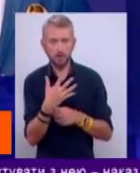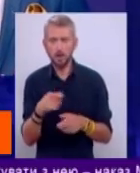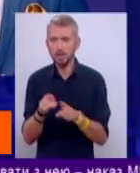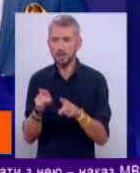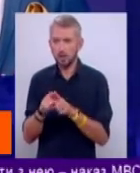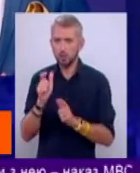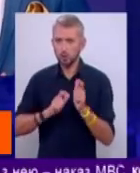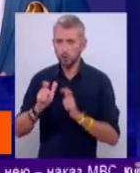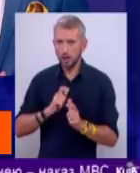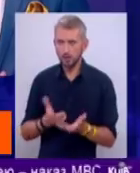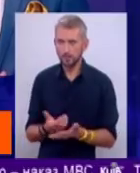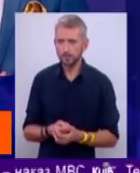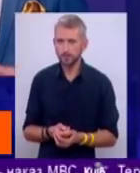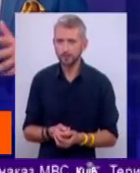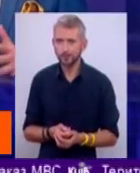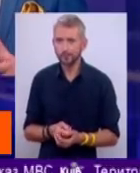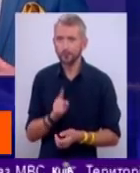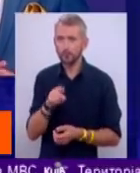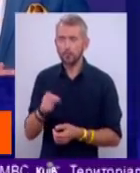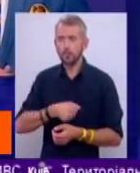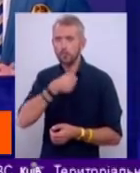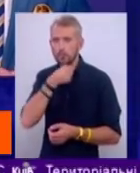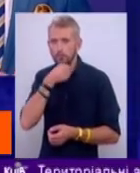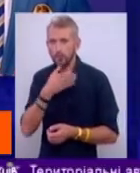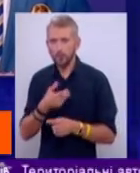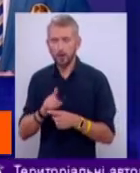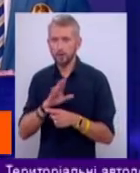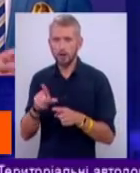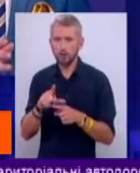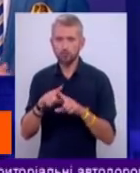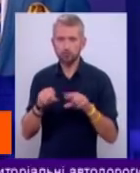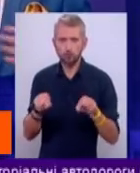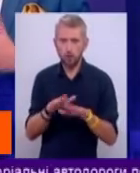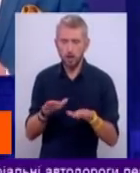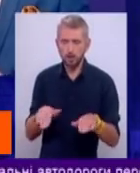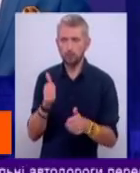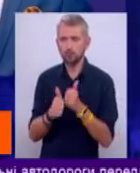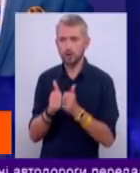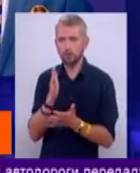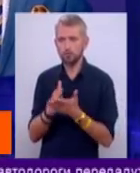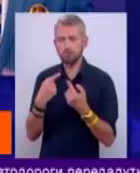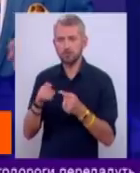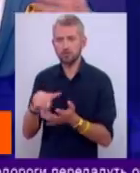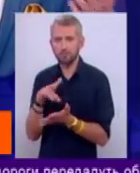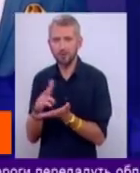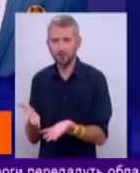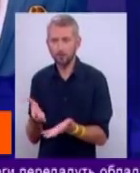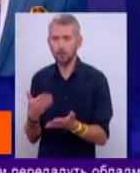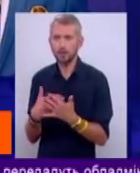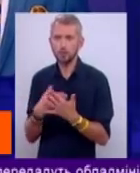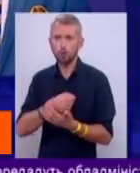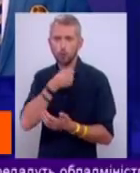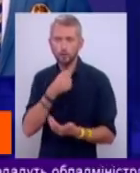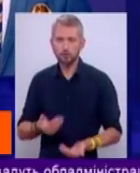І тих самих студентів. Вони доросліші, так? Це не школярі. Тут уже досить часто і інше місто, і нібито таке доросле